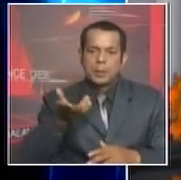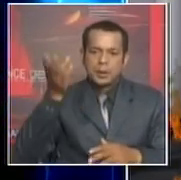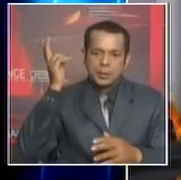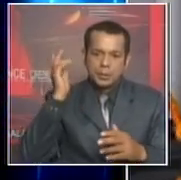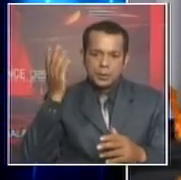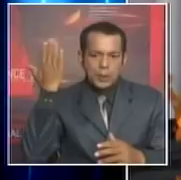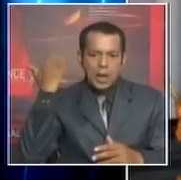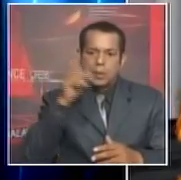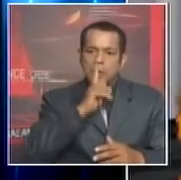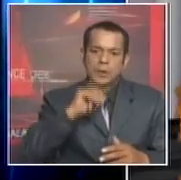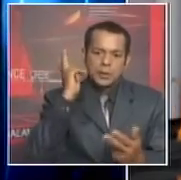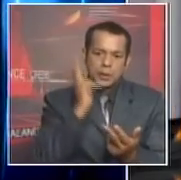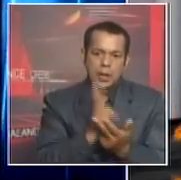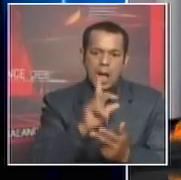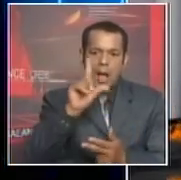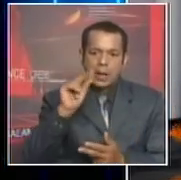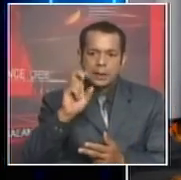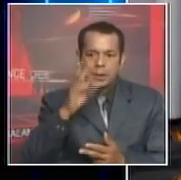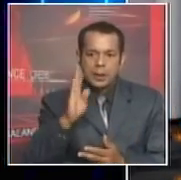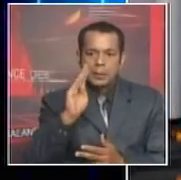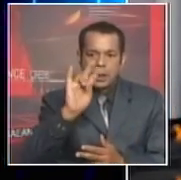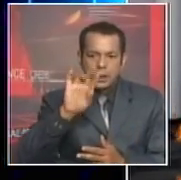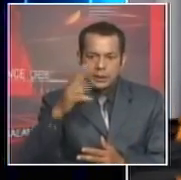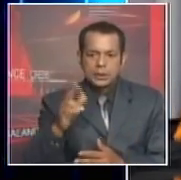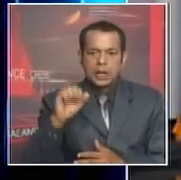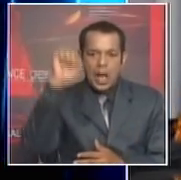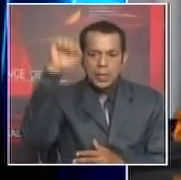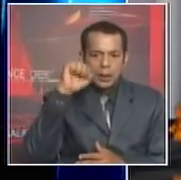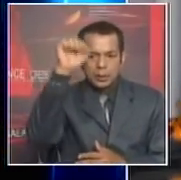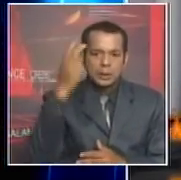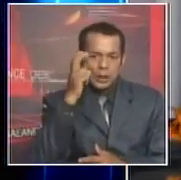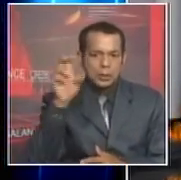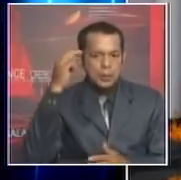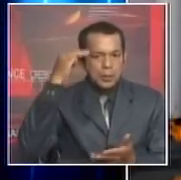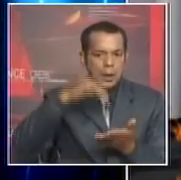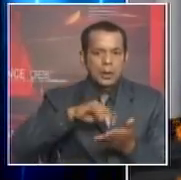आदिवासी जनजाति आन्दोलनकै एक हिस्साको रूपमा यो दिवस मनाइयो।